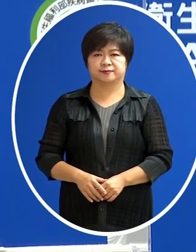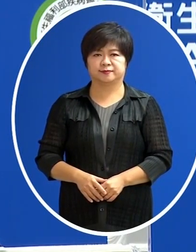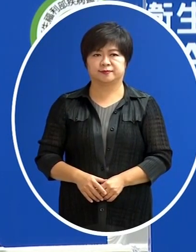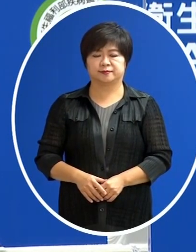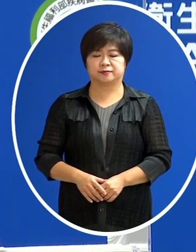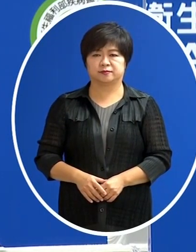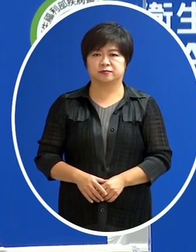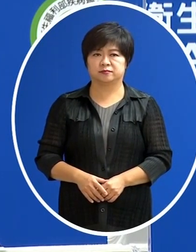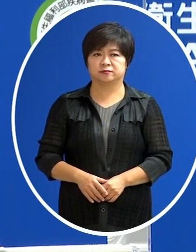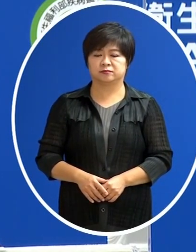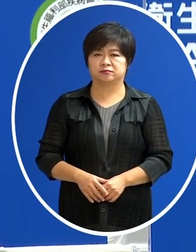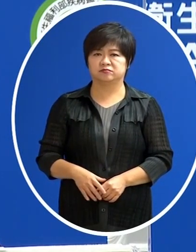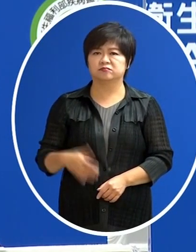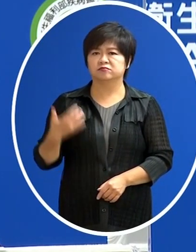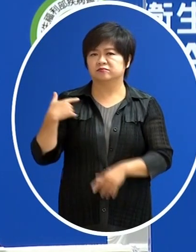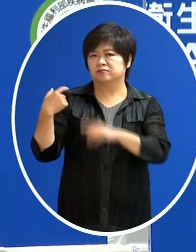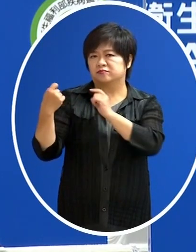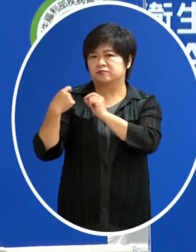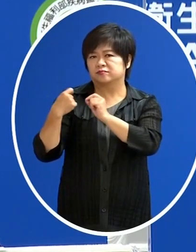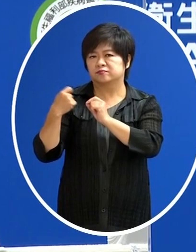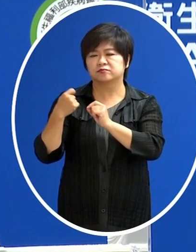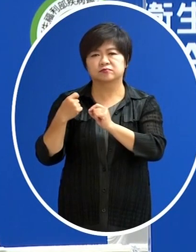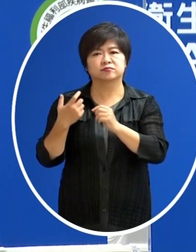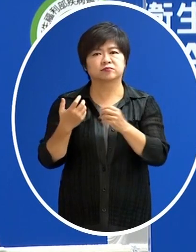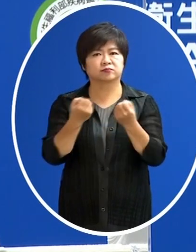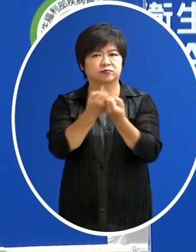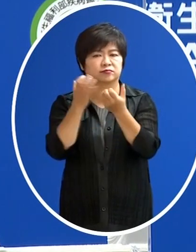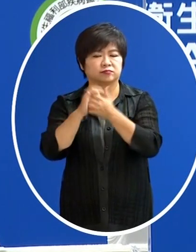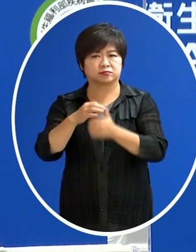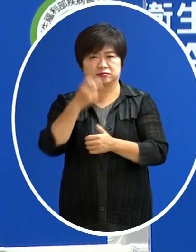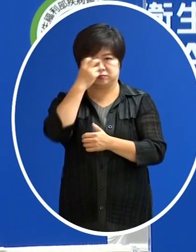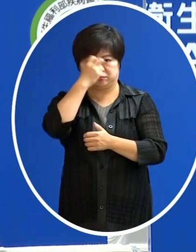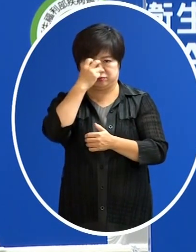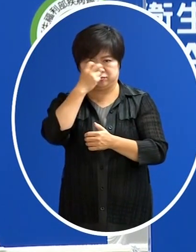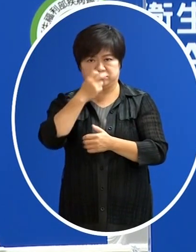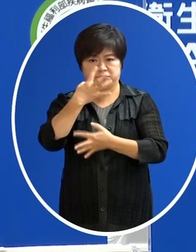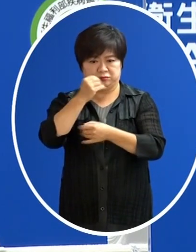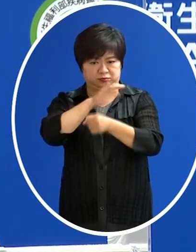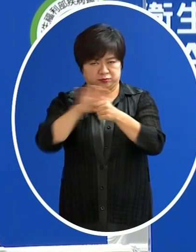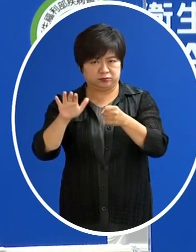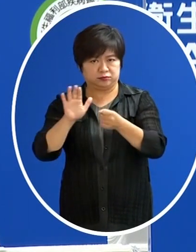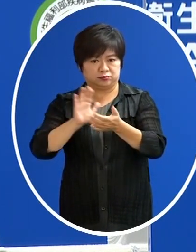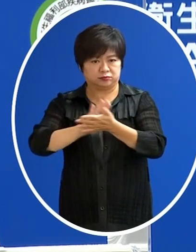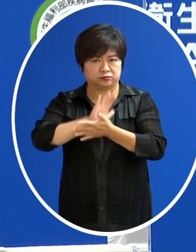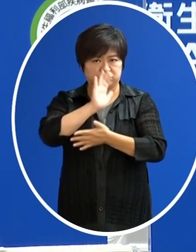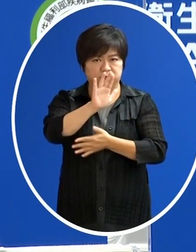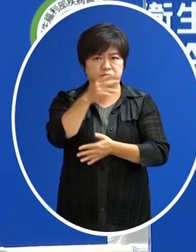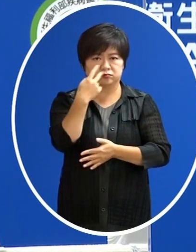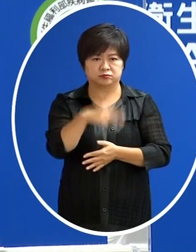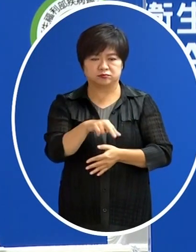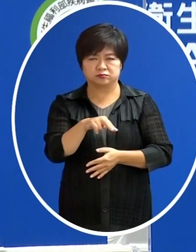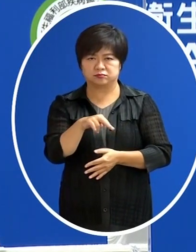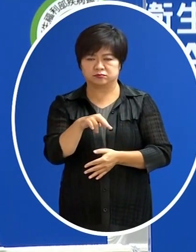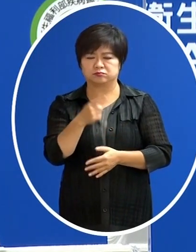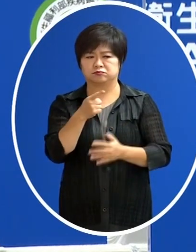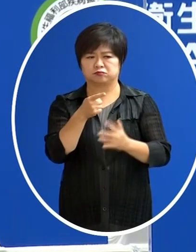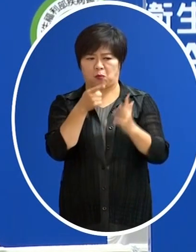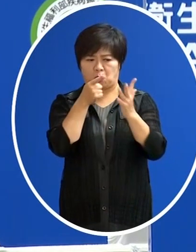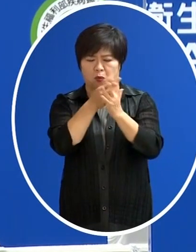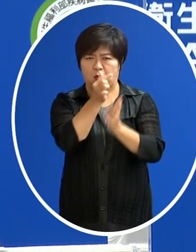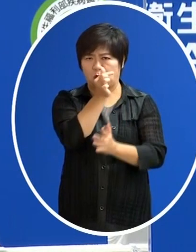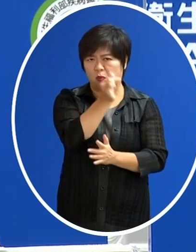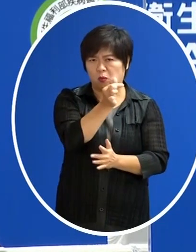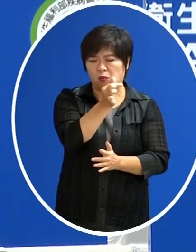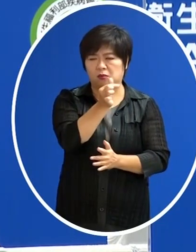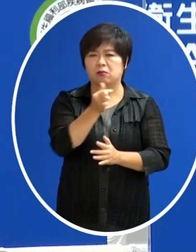那进来有一些是在等于是居家检疫期满哈。那有发生相关的检验的阳性，所以要特